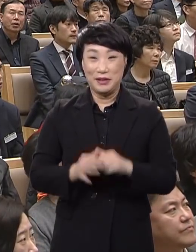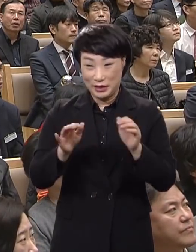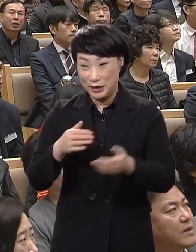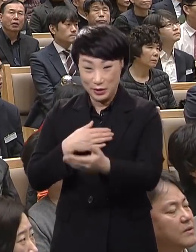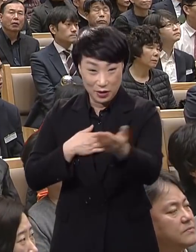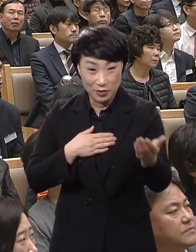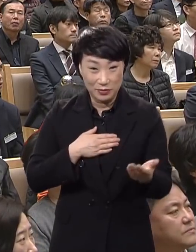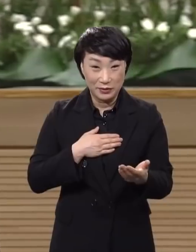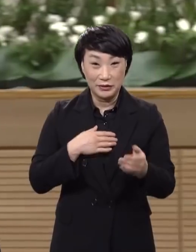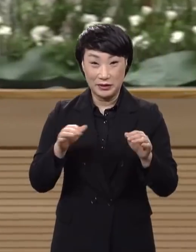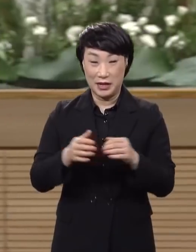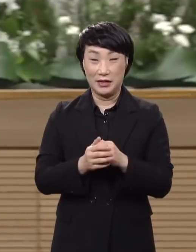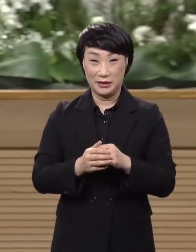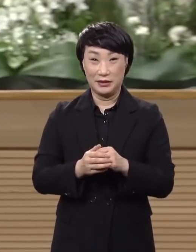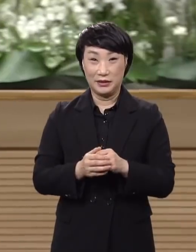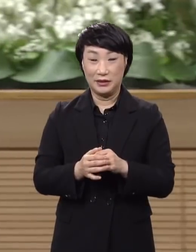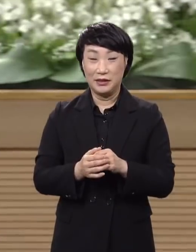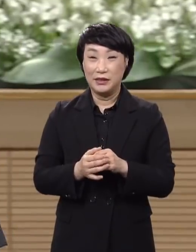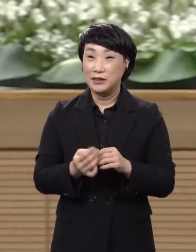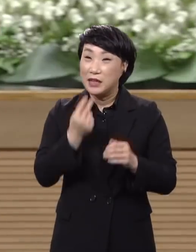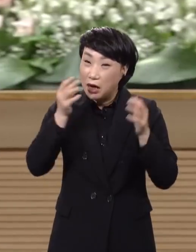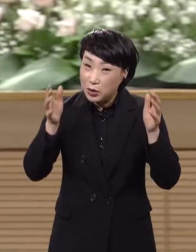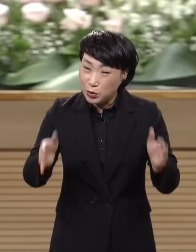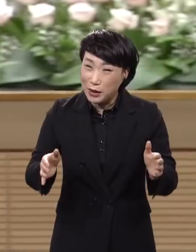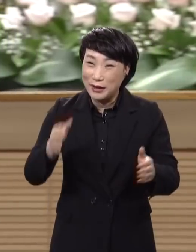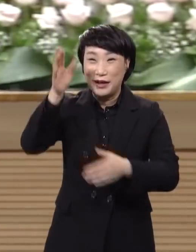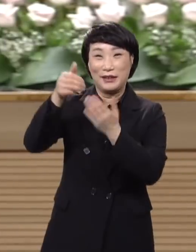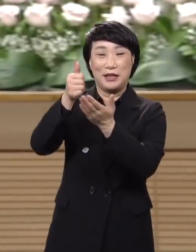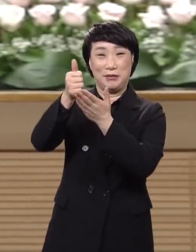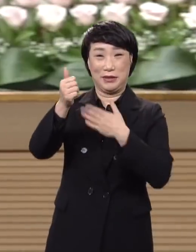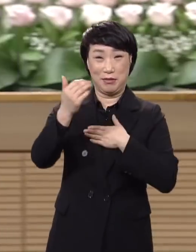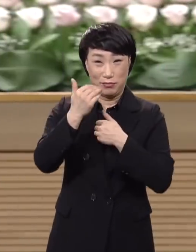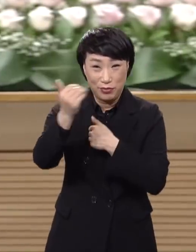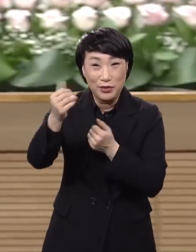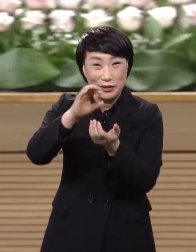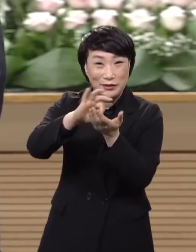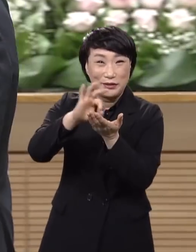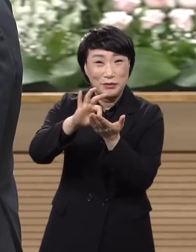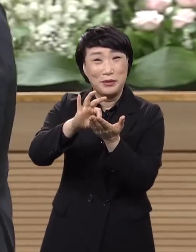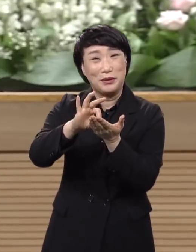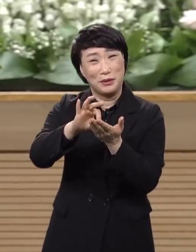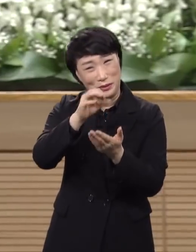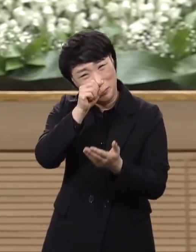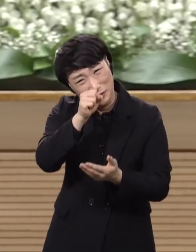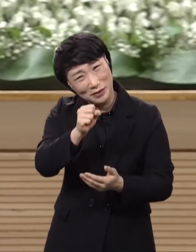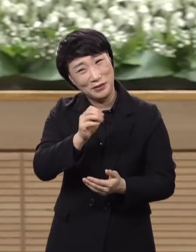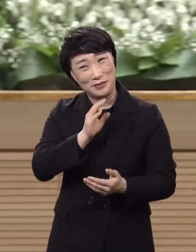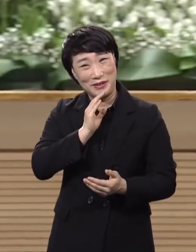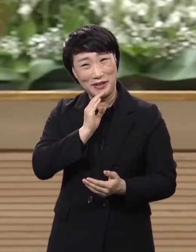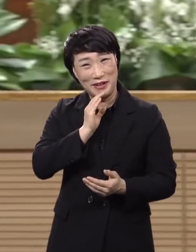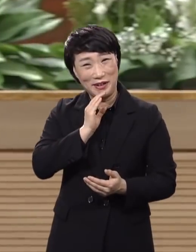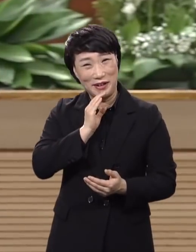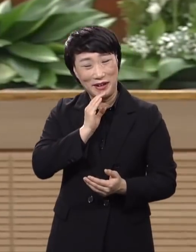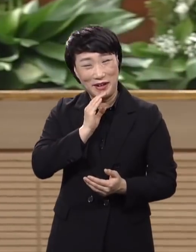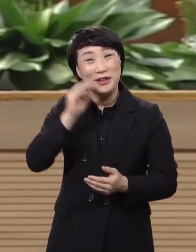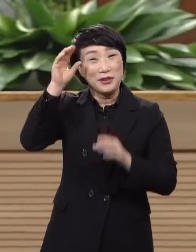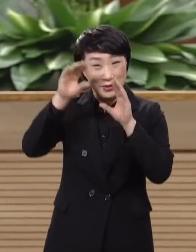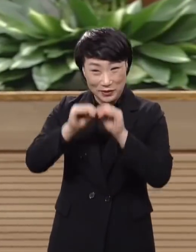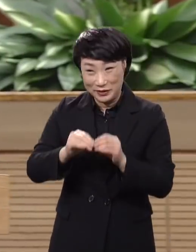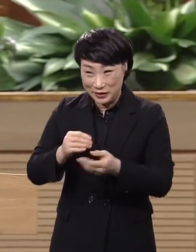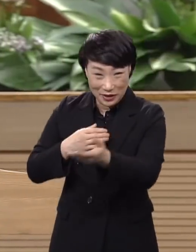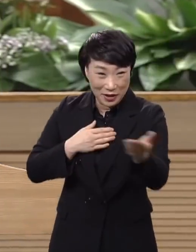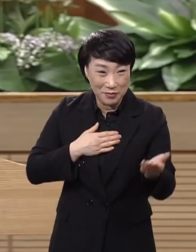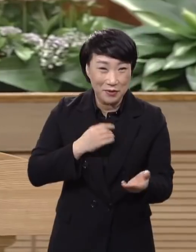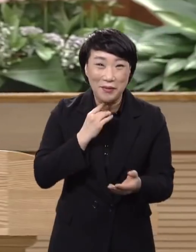기왕이 이 땅에 태어났거든 한번 하나님이 사용해 주셨으면 하는 동의가